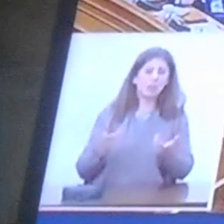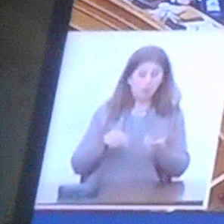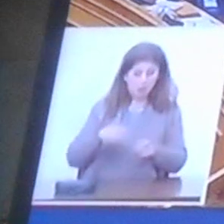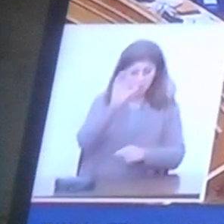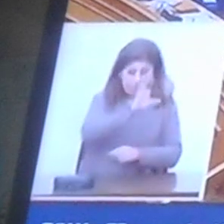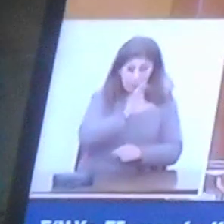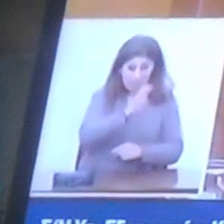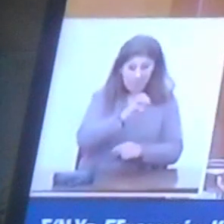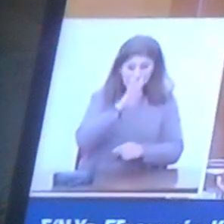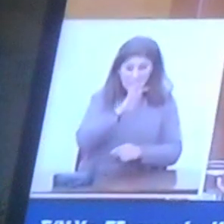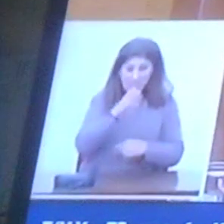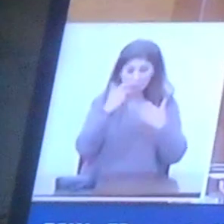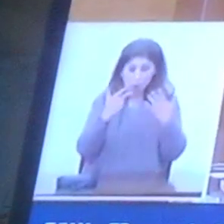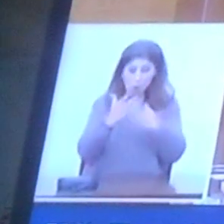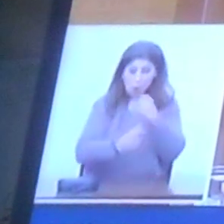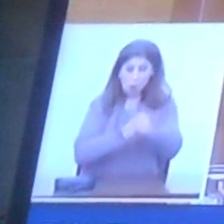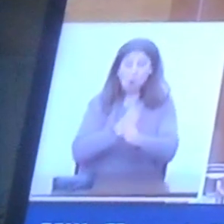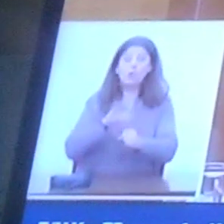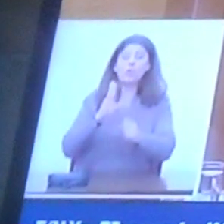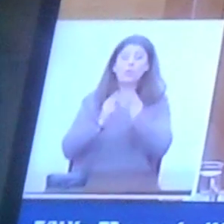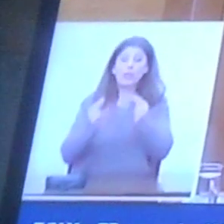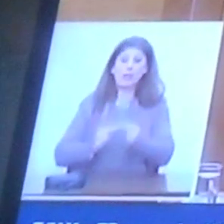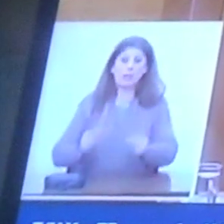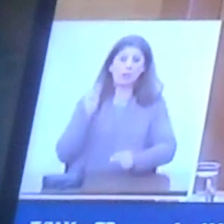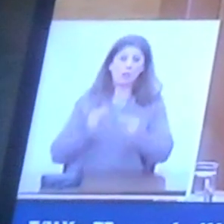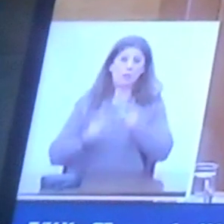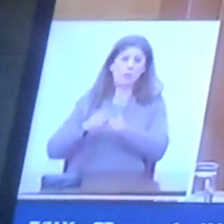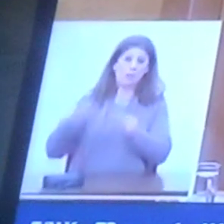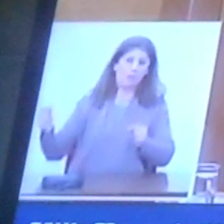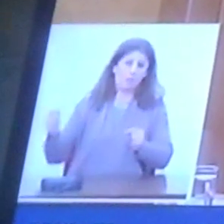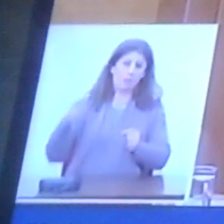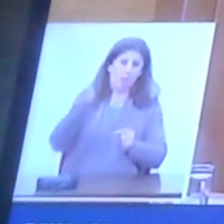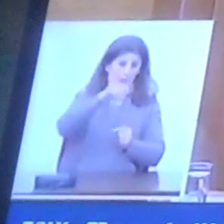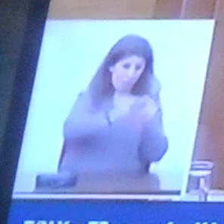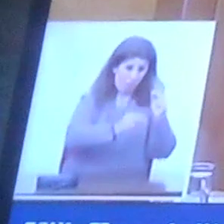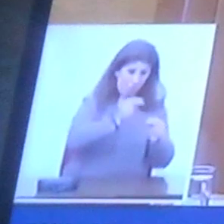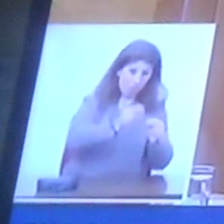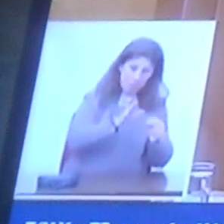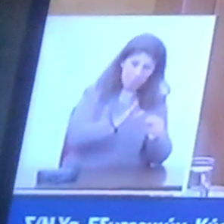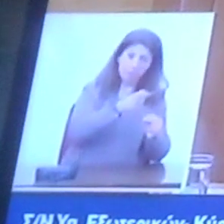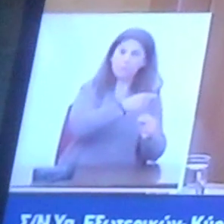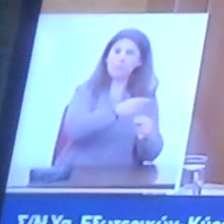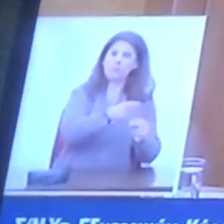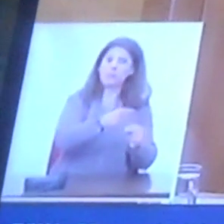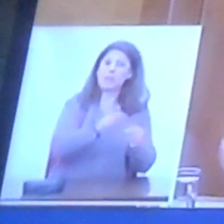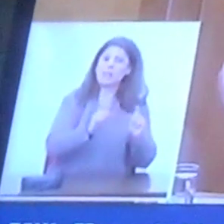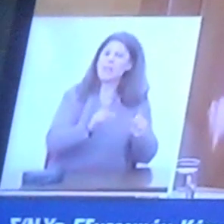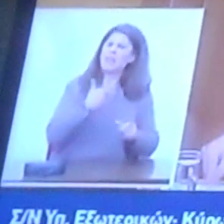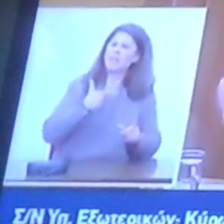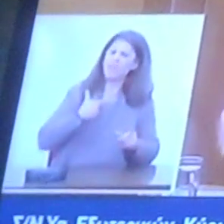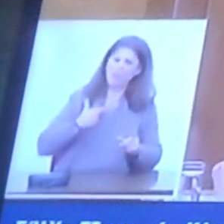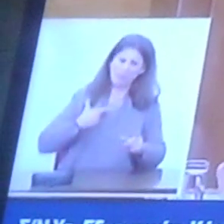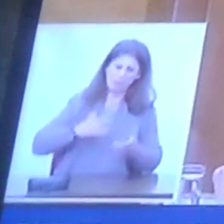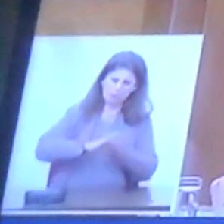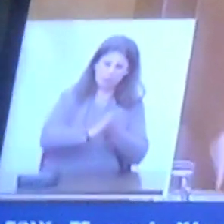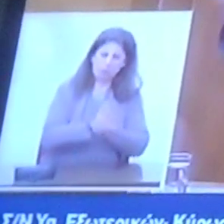48 έτη και πιστεύει ότι θα λύσει άλλα προβλήματα. Οι χώρες που βομβάρδισαν τη Σερβία δεν έχουν δικαίωμα να ζητούν να ακολουθήσουμε